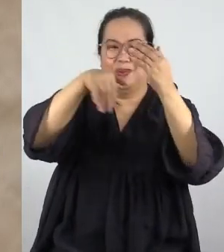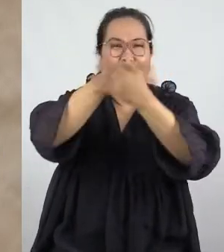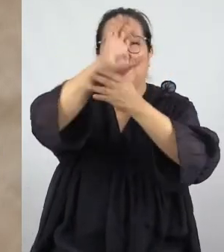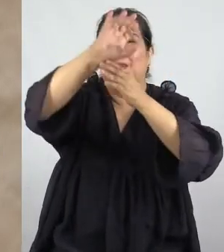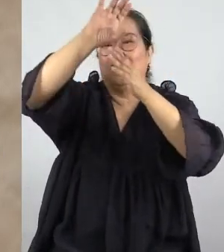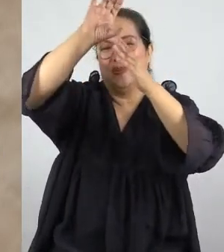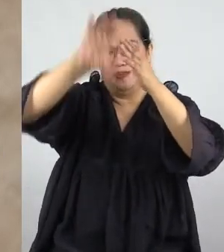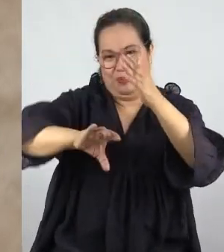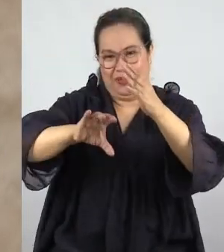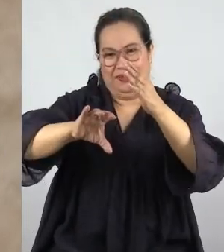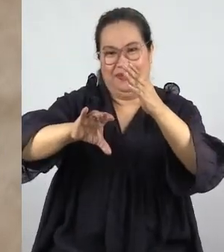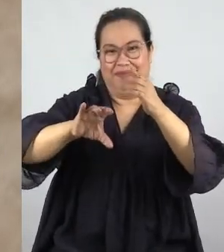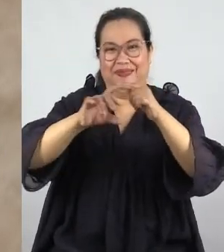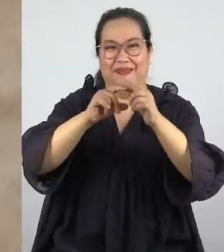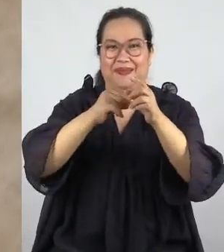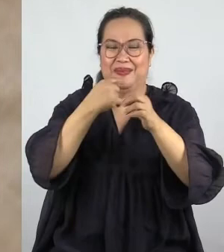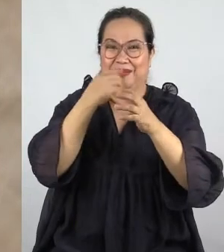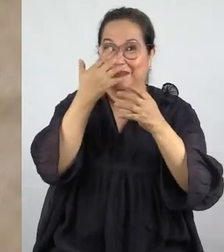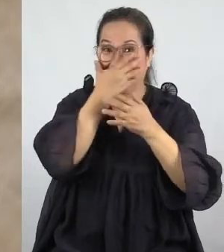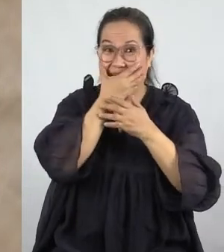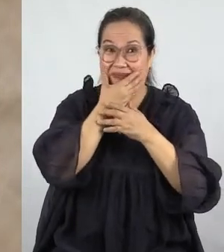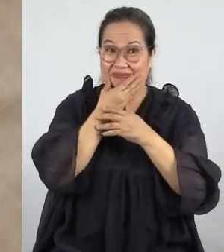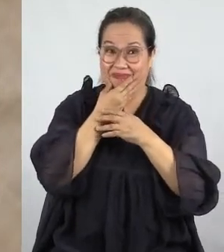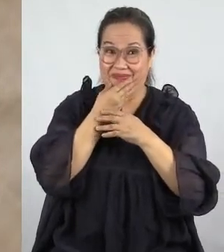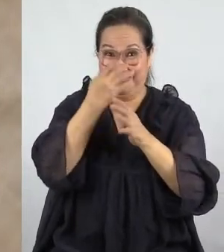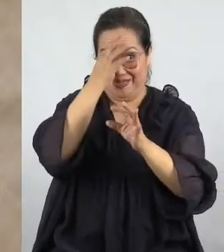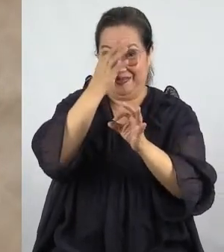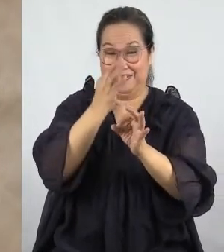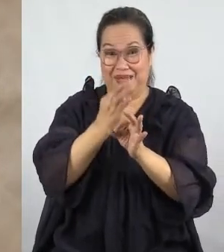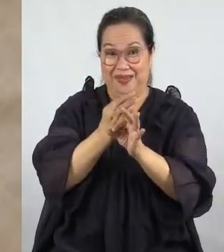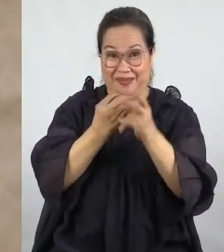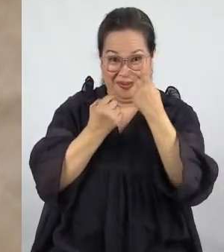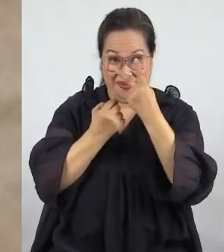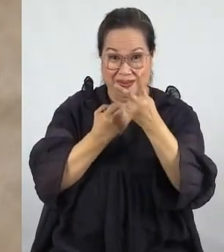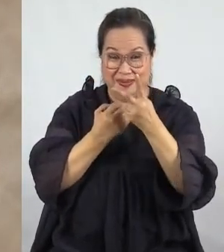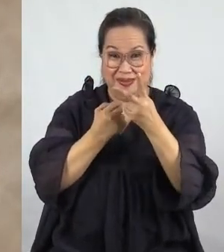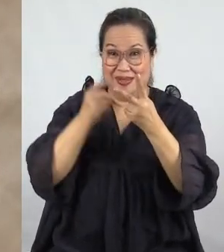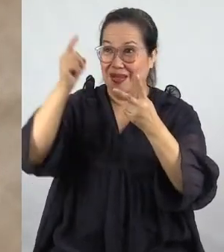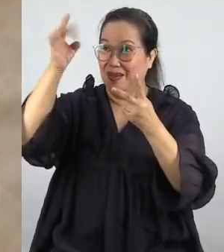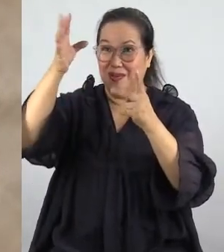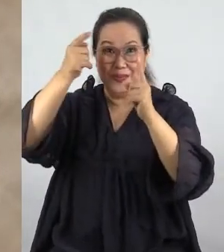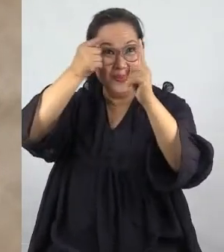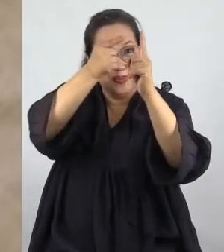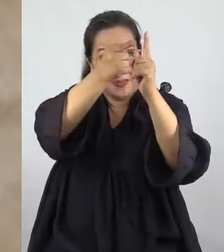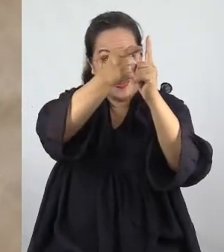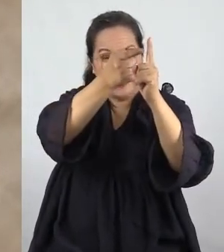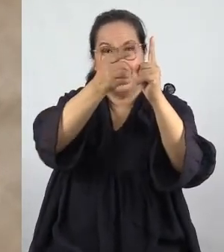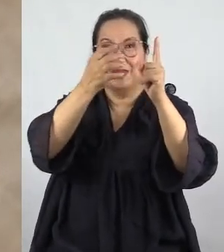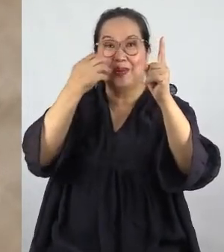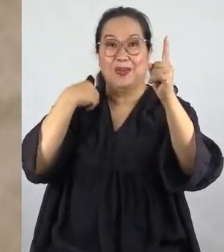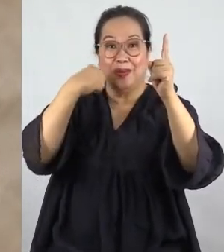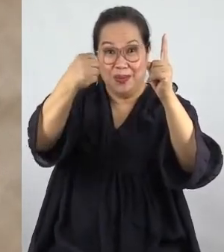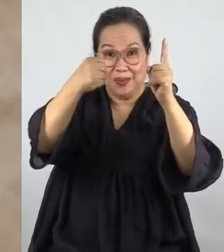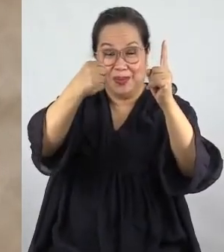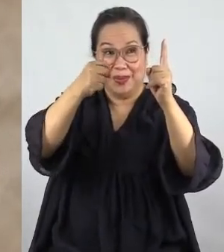nagtatapos. So nakikita niyo ang ganda ng ating pananampalataya? Siya ang layunin, siya ang lakas. Siya ang nag-uumpisa,